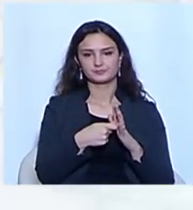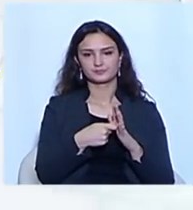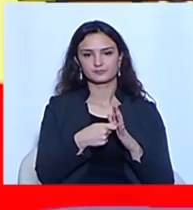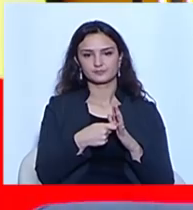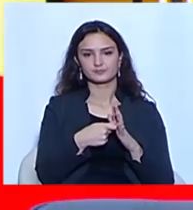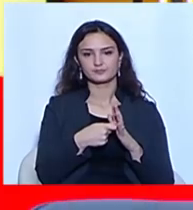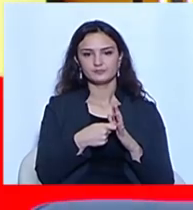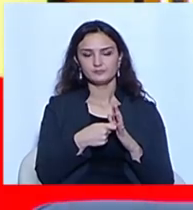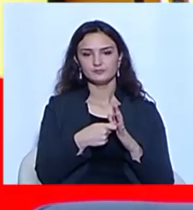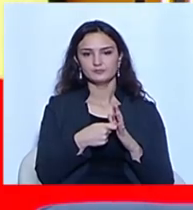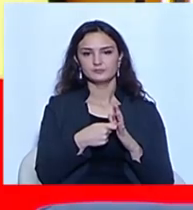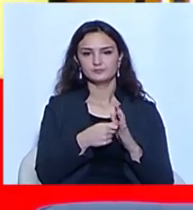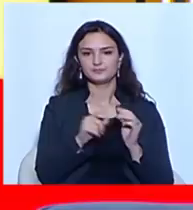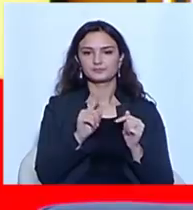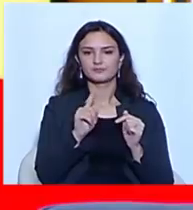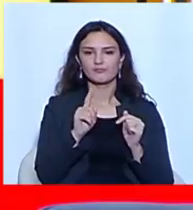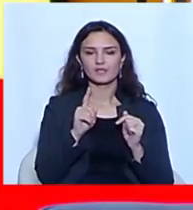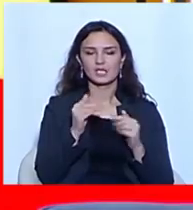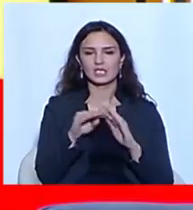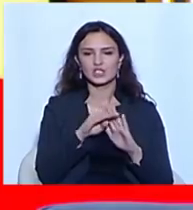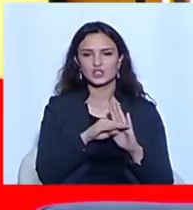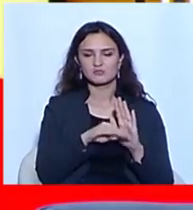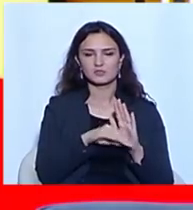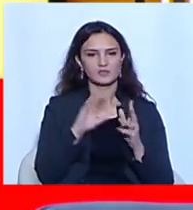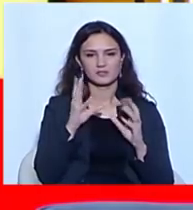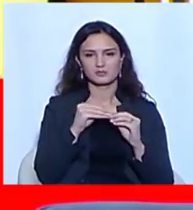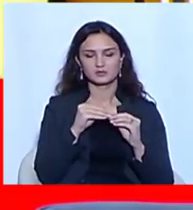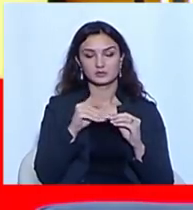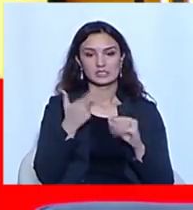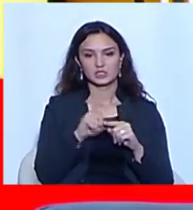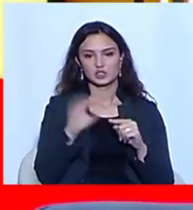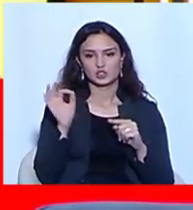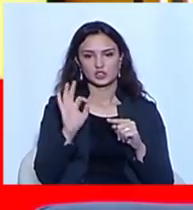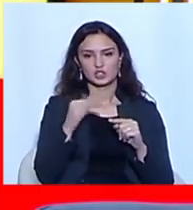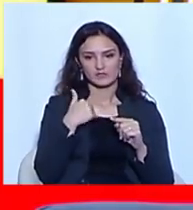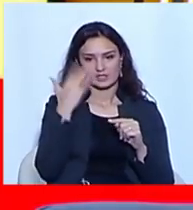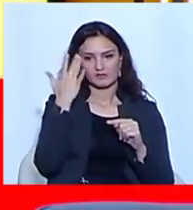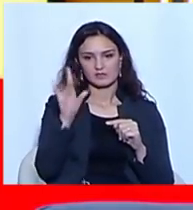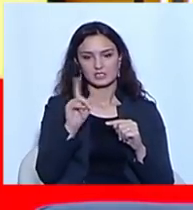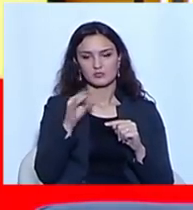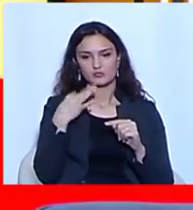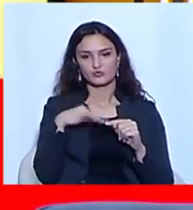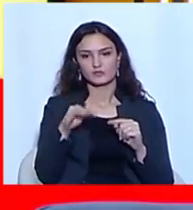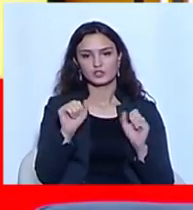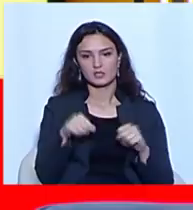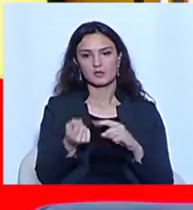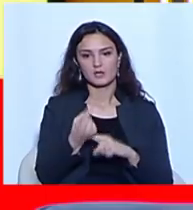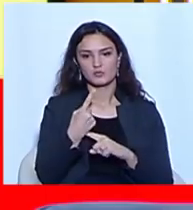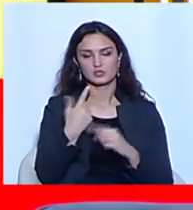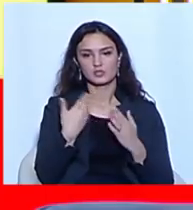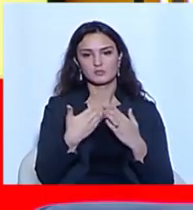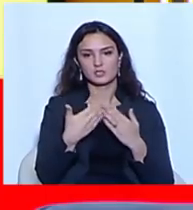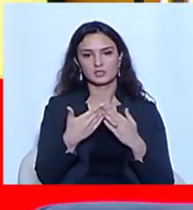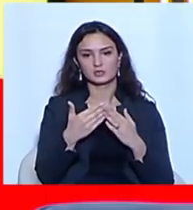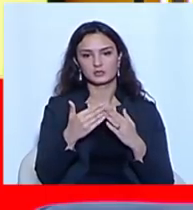გაუაზრებლად საკვების შინაარსისა, მოცულობისა, რეჟიმისა, ძალიან ხშირად ჩვენ გვავიწყდება, რომ შვილი შეიძლება აღმოჩნდეს